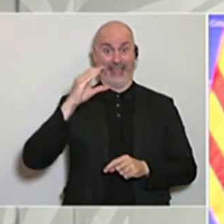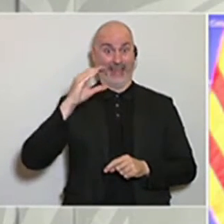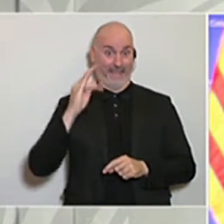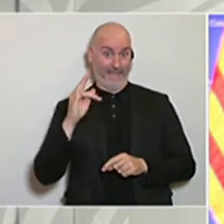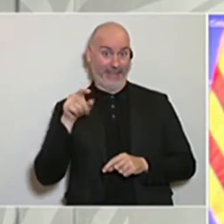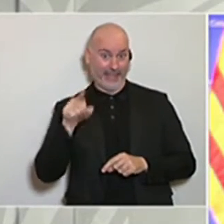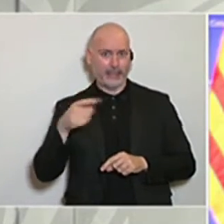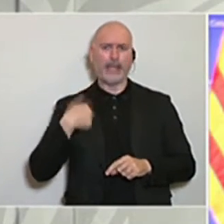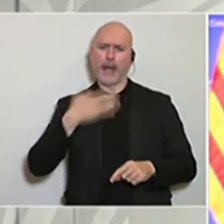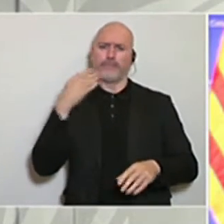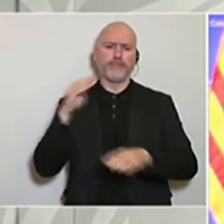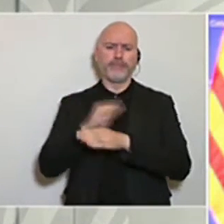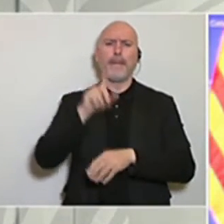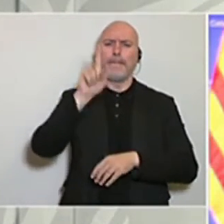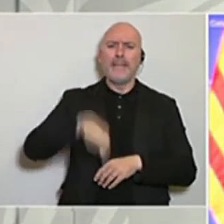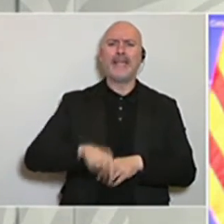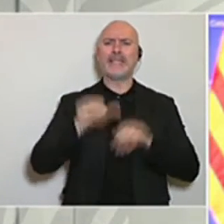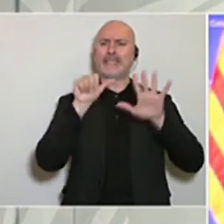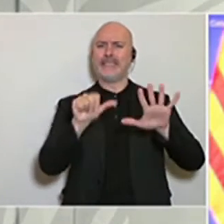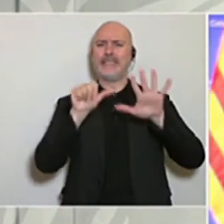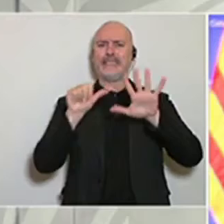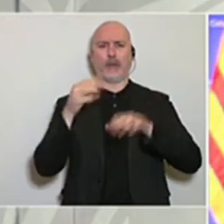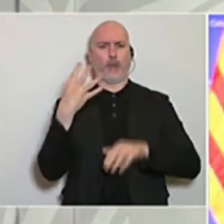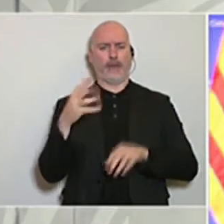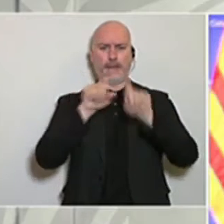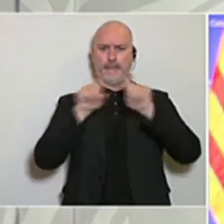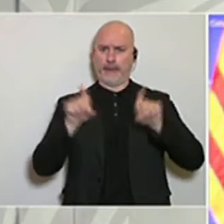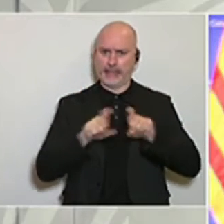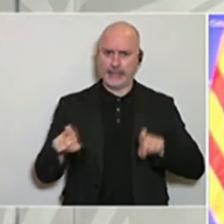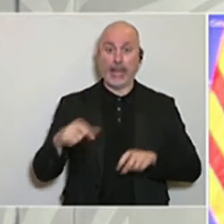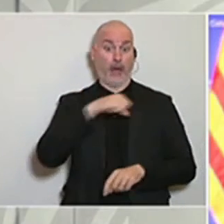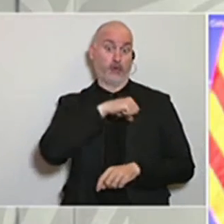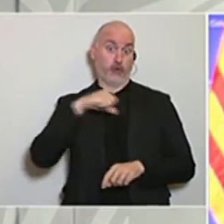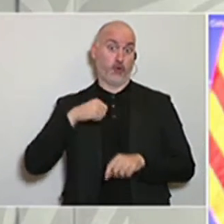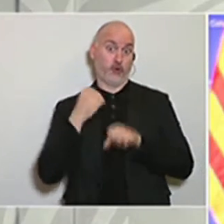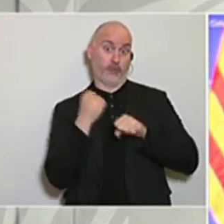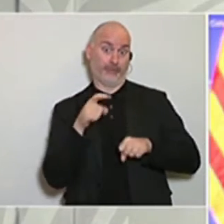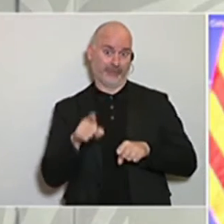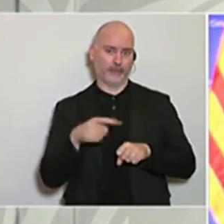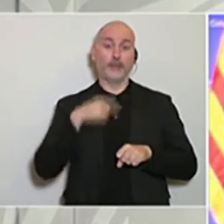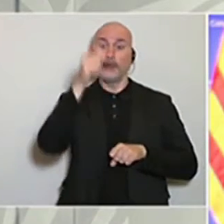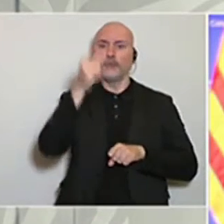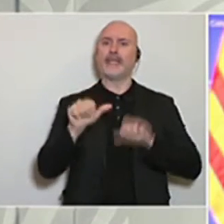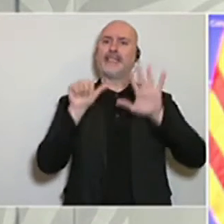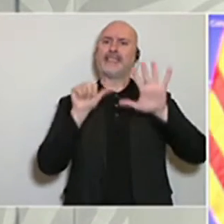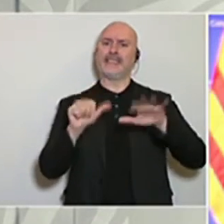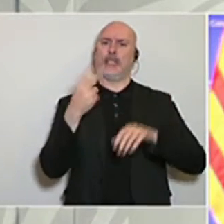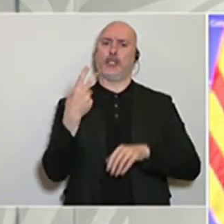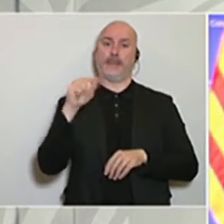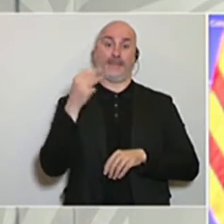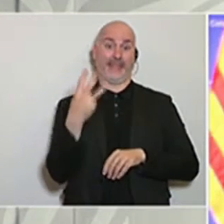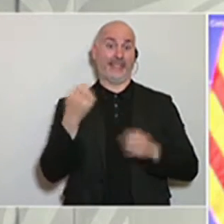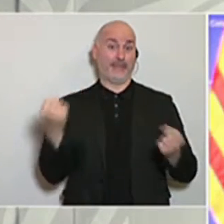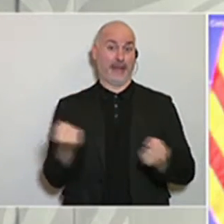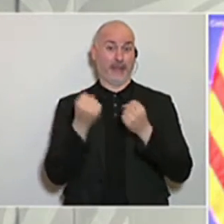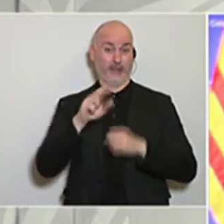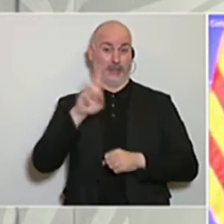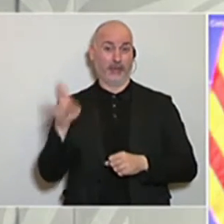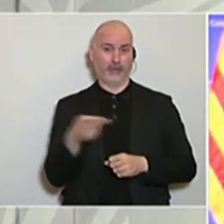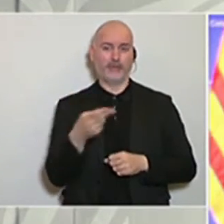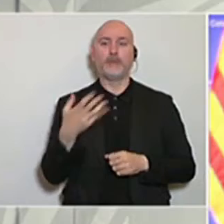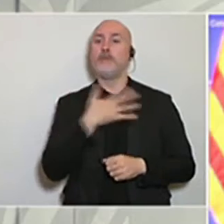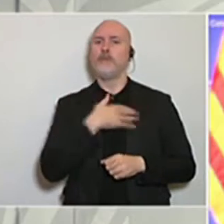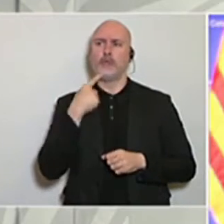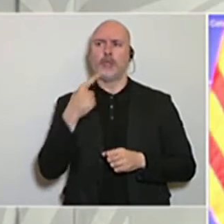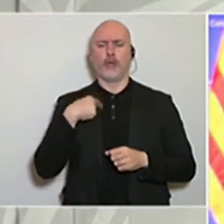finançat 1.564 empreses i autònoms per 662,3 milions d'euros, el que